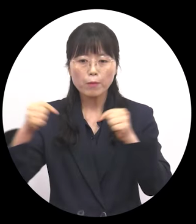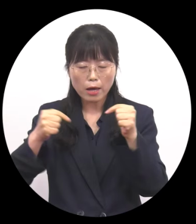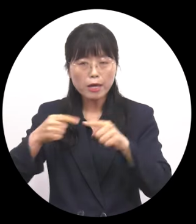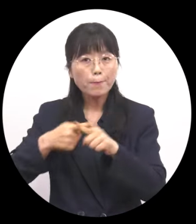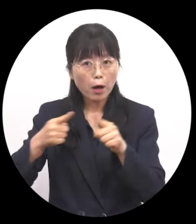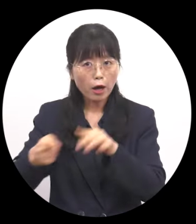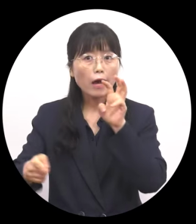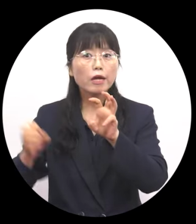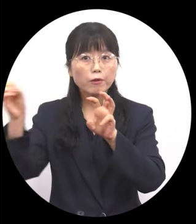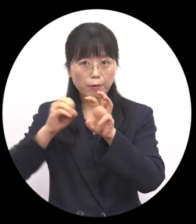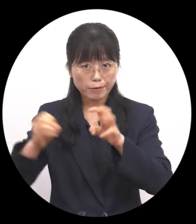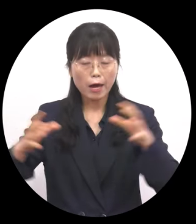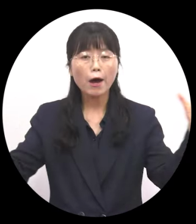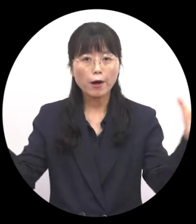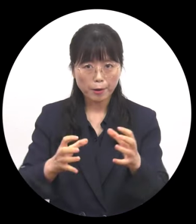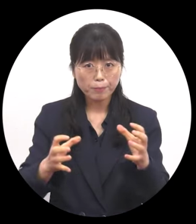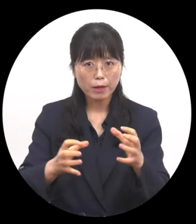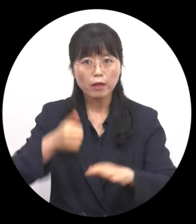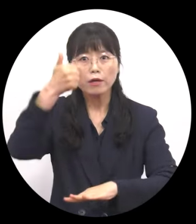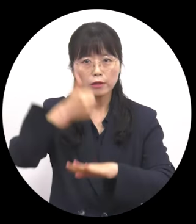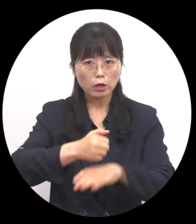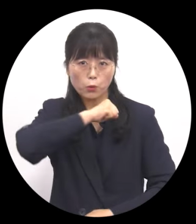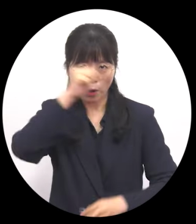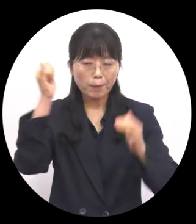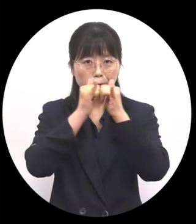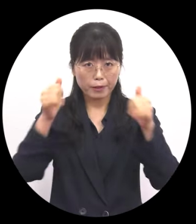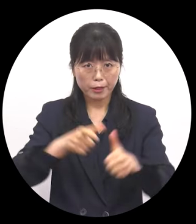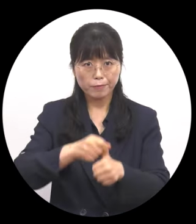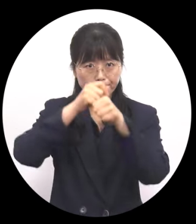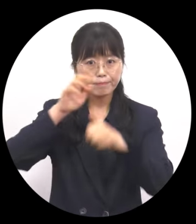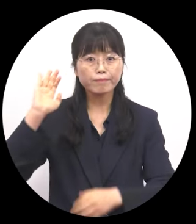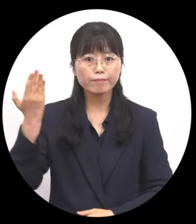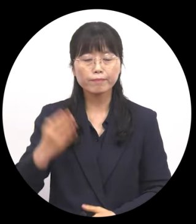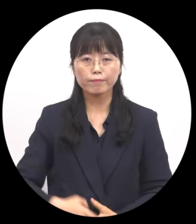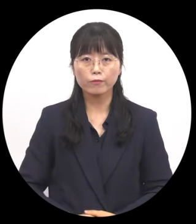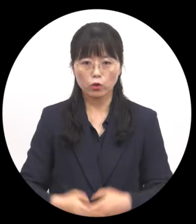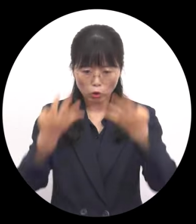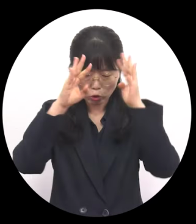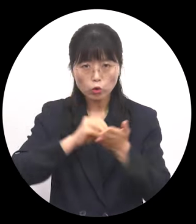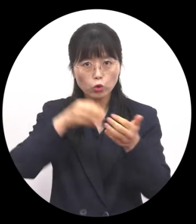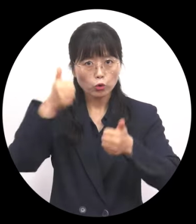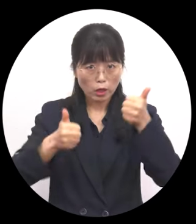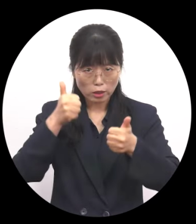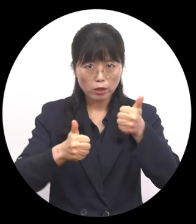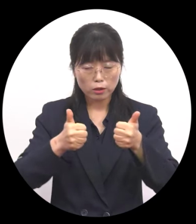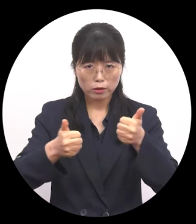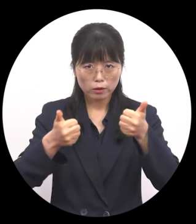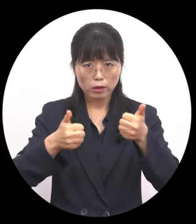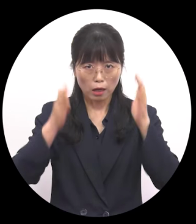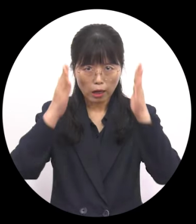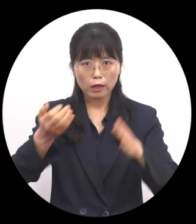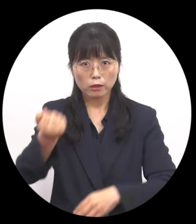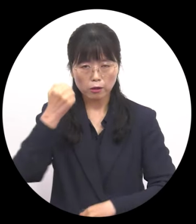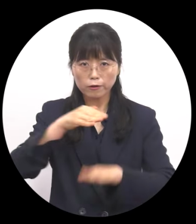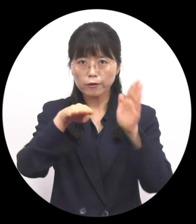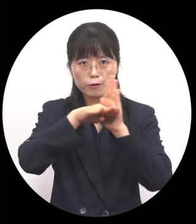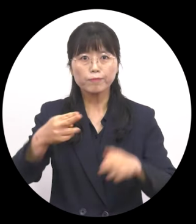면접평가 30%를 합산해서 최종 합격자를 선발합니다. 수능 최저학력 기준은 없습니다.